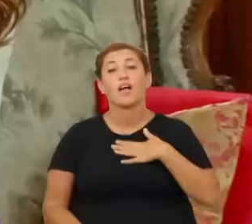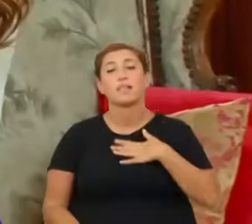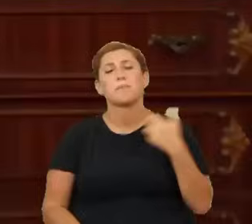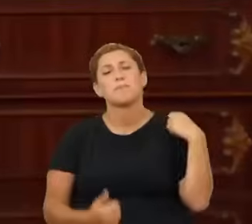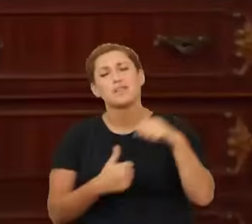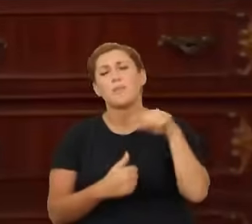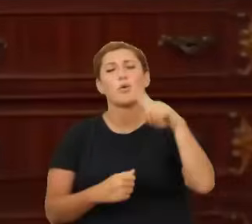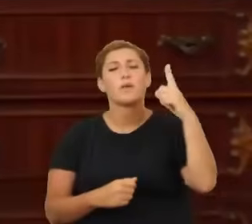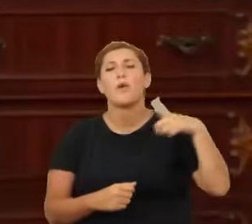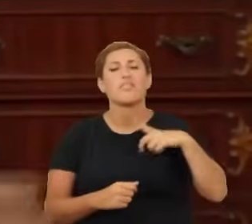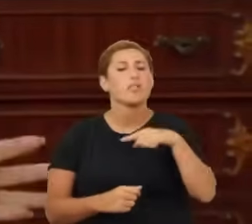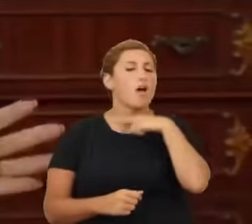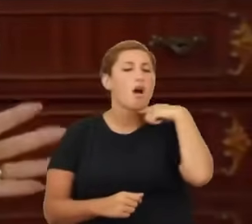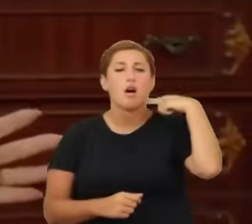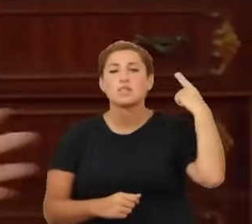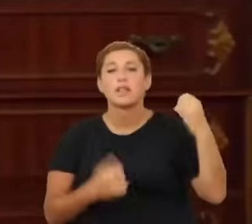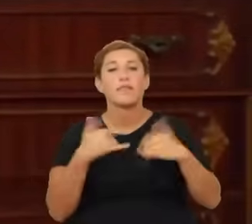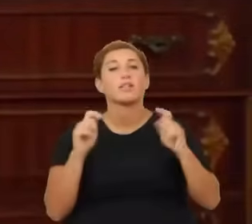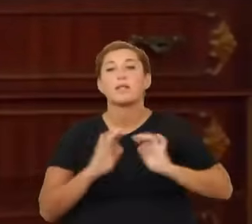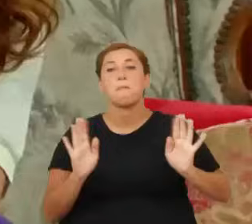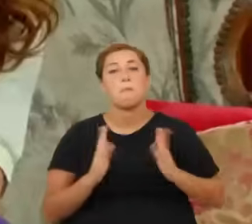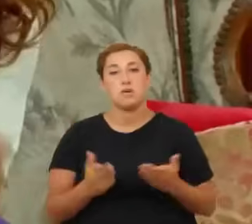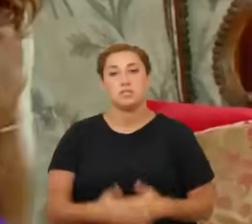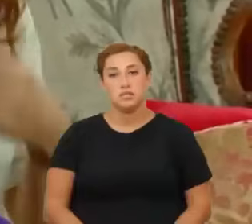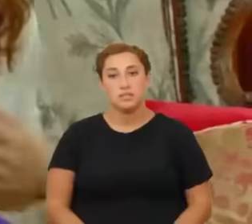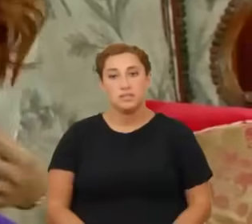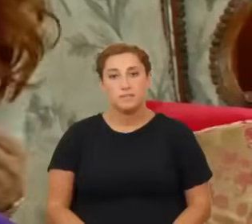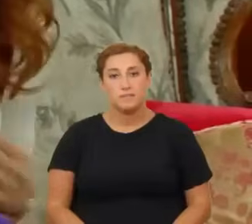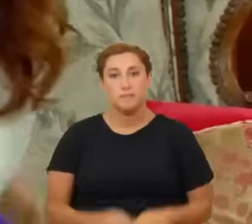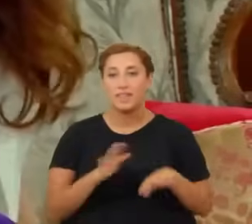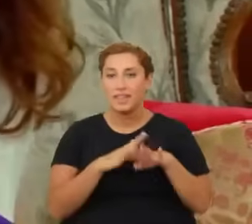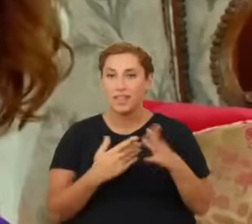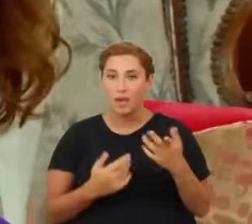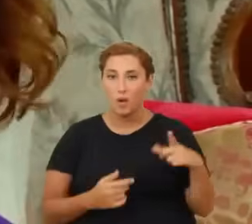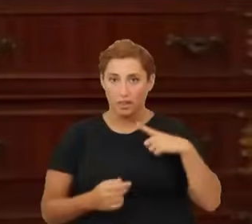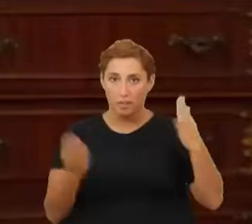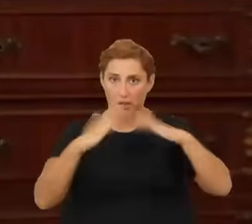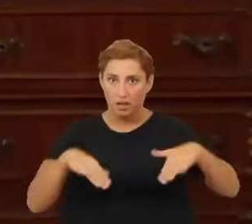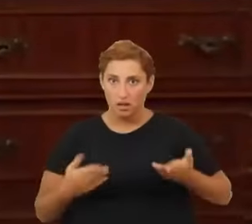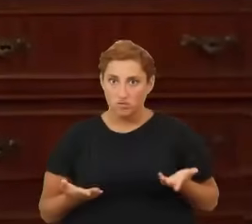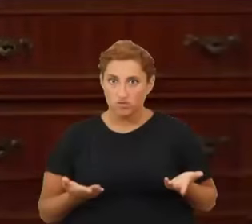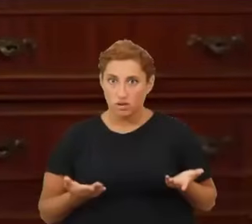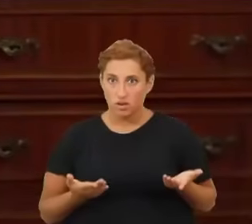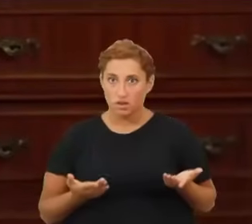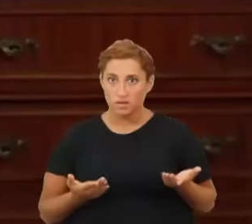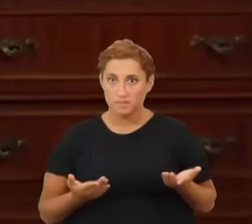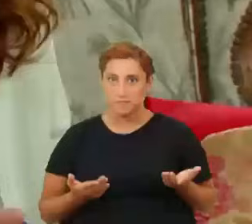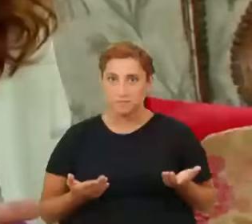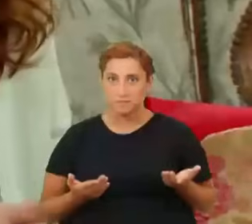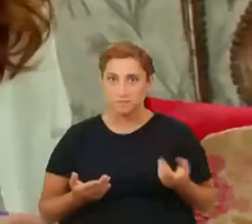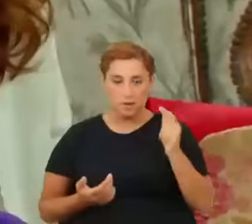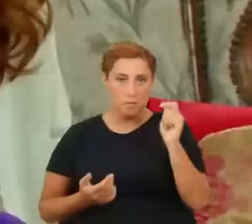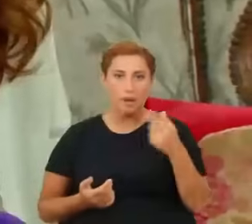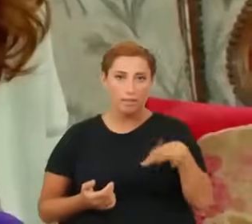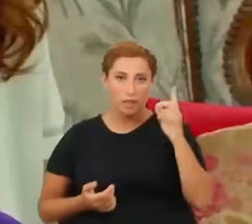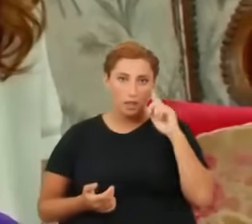daha böyle bir otelde asla tatil yapamazsınız. Niye efendim, oteli mi yıkıyorlar? Ya parasıyla